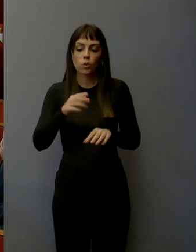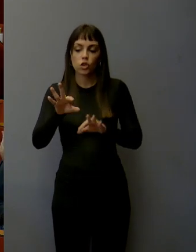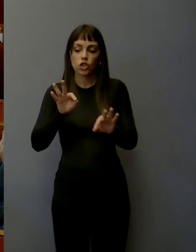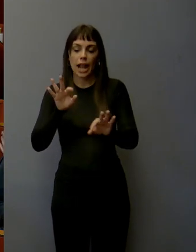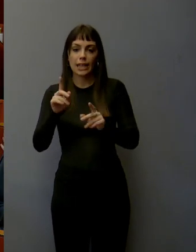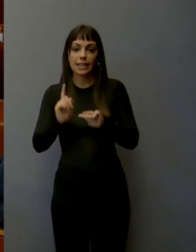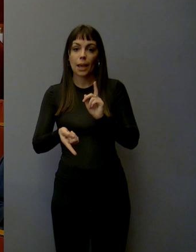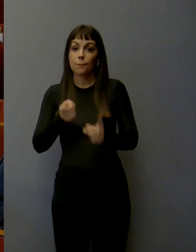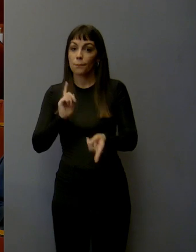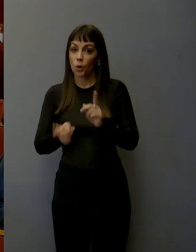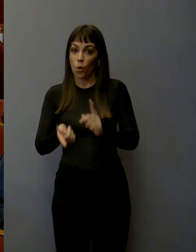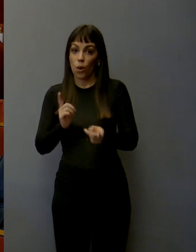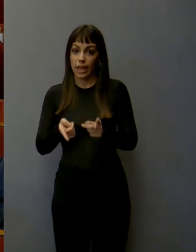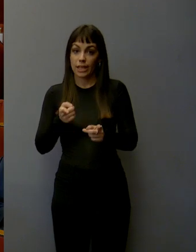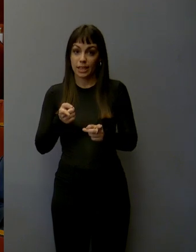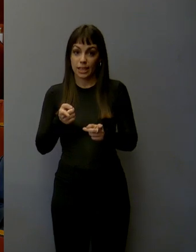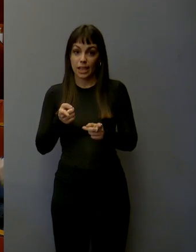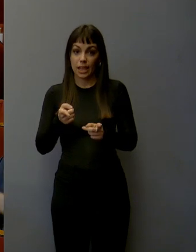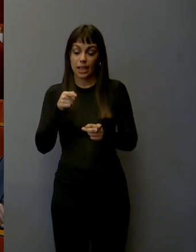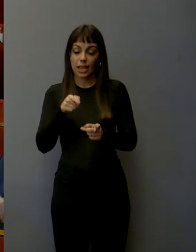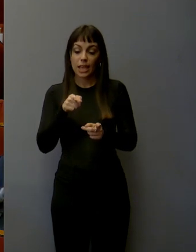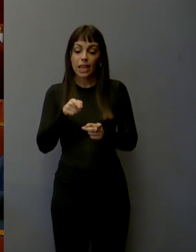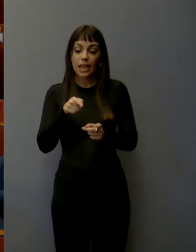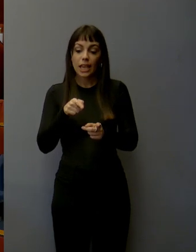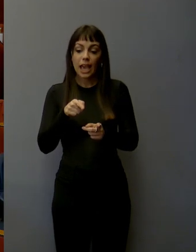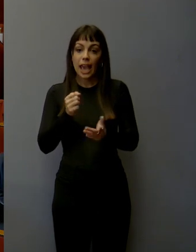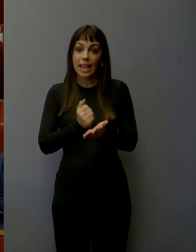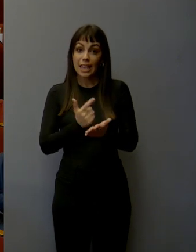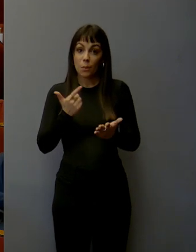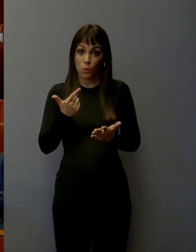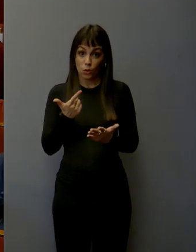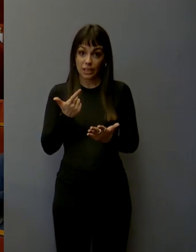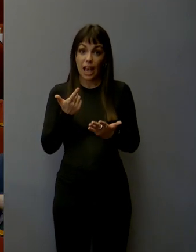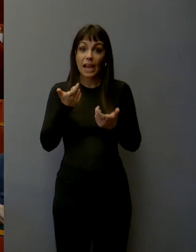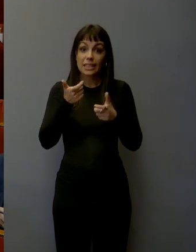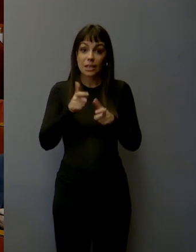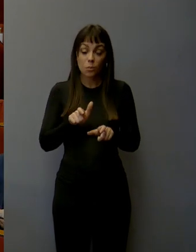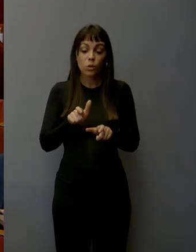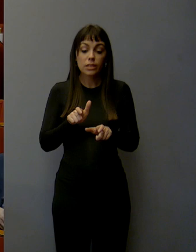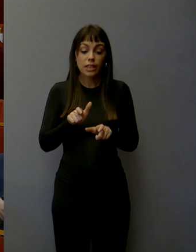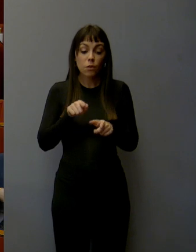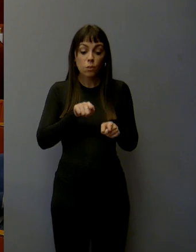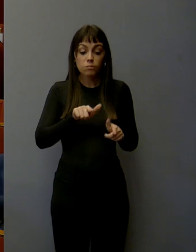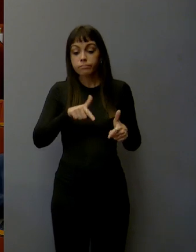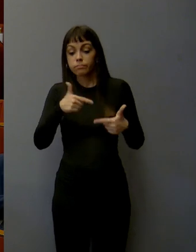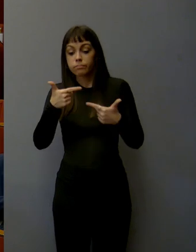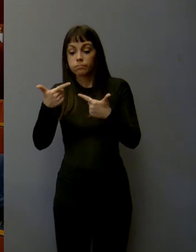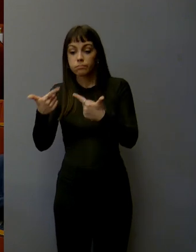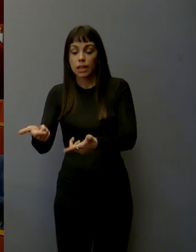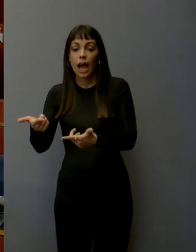narrazione in questo paese che contribuisce anche dalle istituzioni ad aumentare la percezione di insicurezza